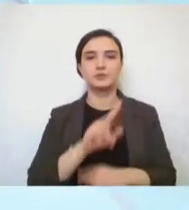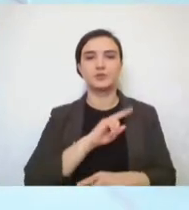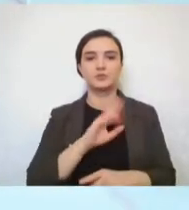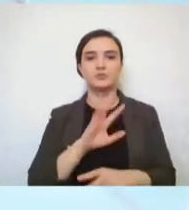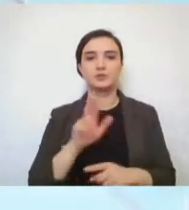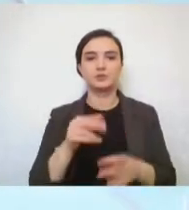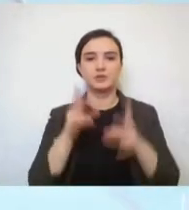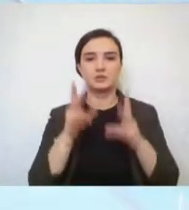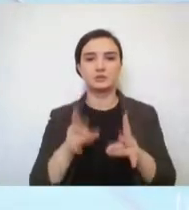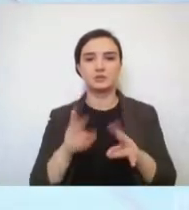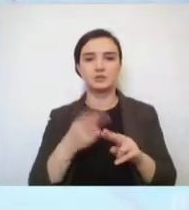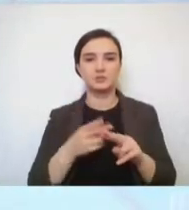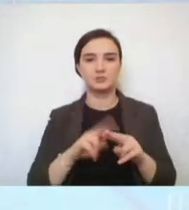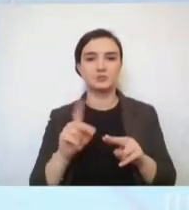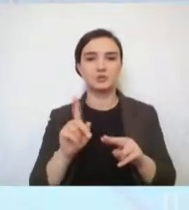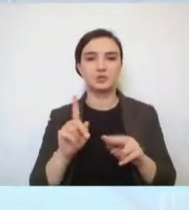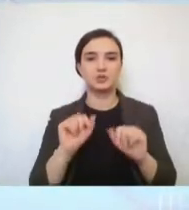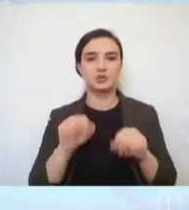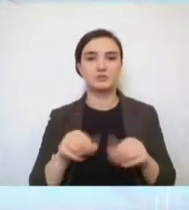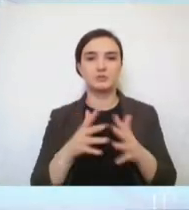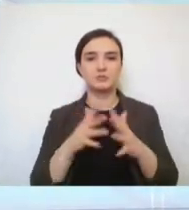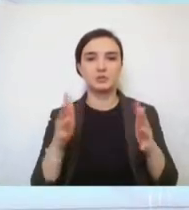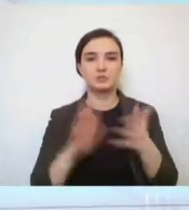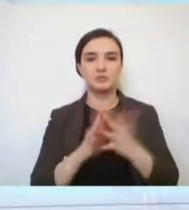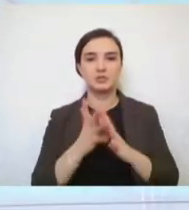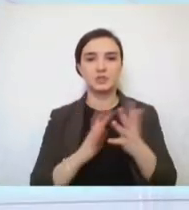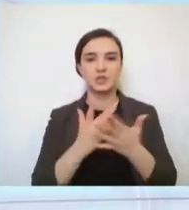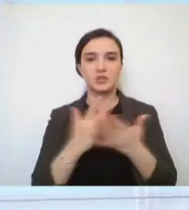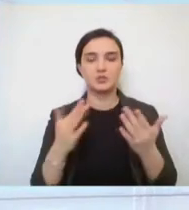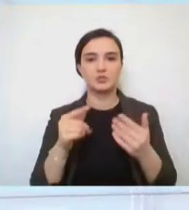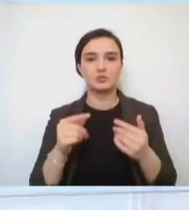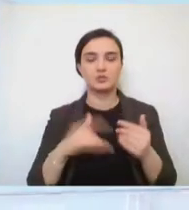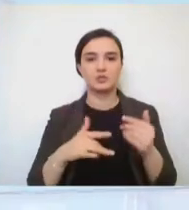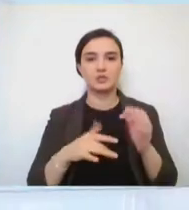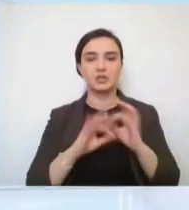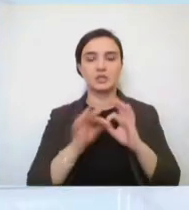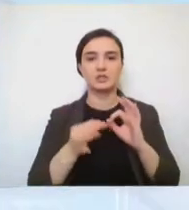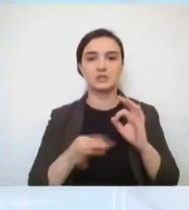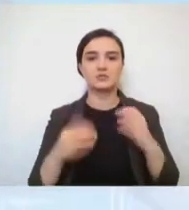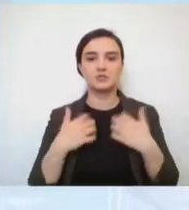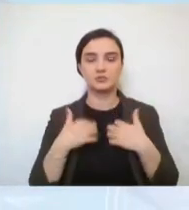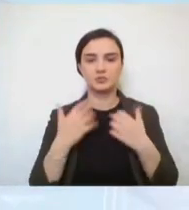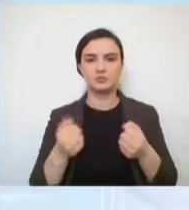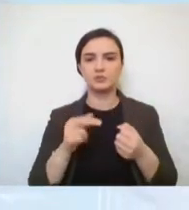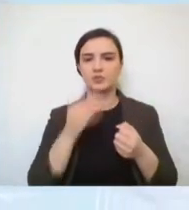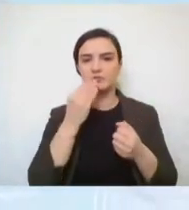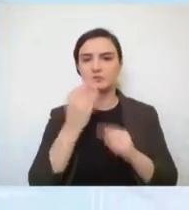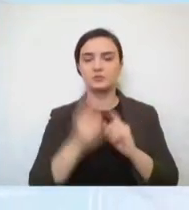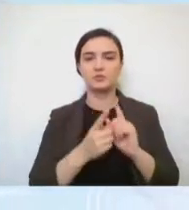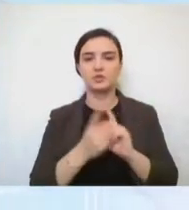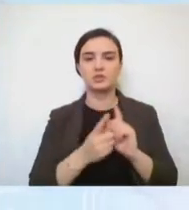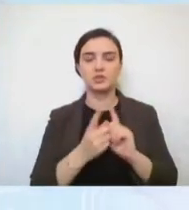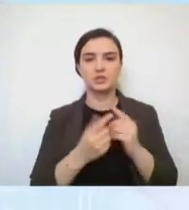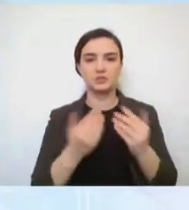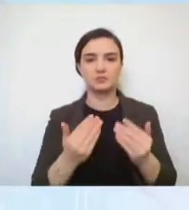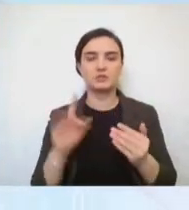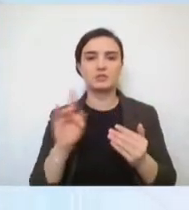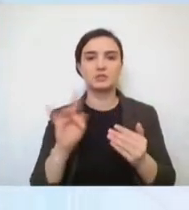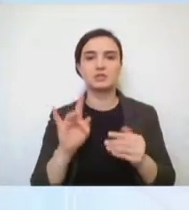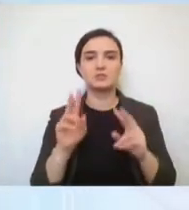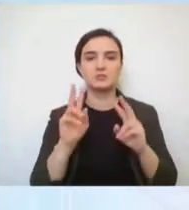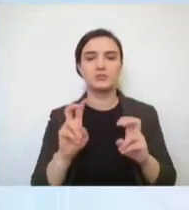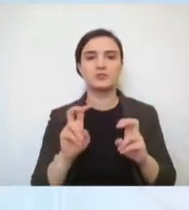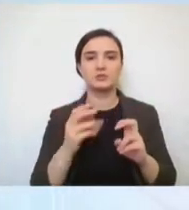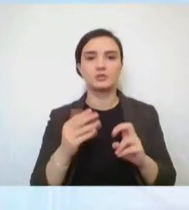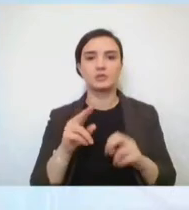რაც შეიძლება მეტი მცენარეული ბოჭკო ნაწლავის ჯანმრთელობისათვის და კვების მოწესრიგებისათვის, ცხიმოვანი ცვლის, ანუ ლიპიდური